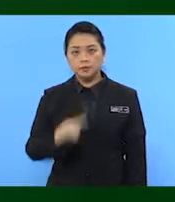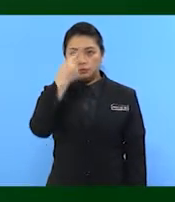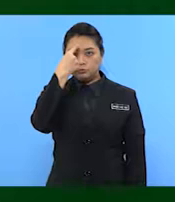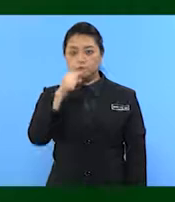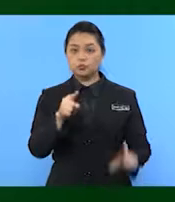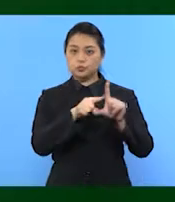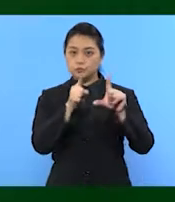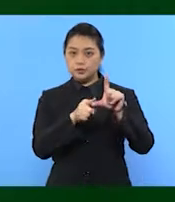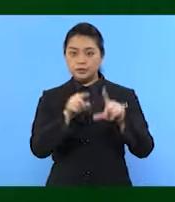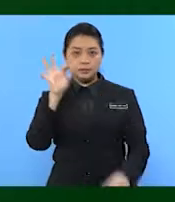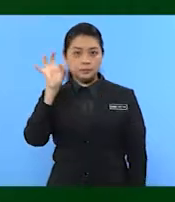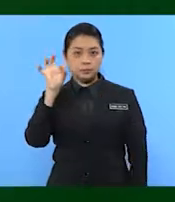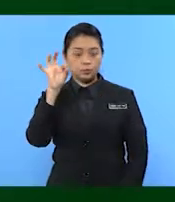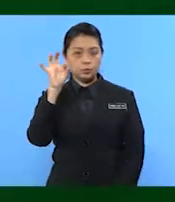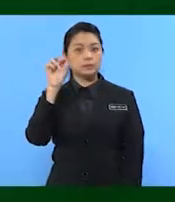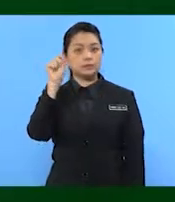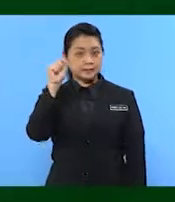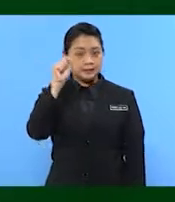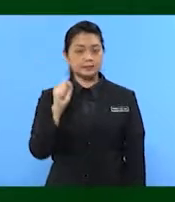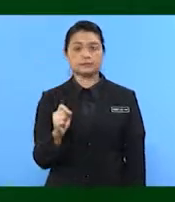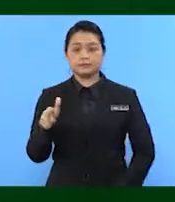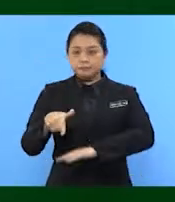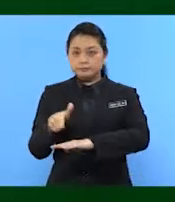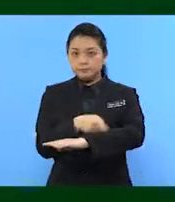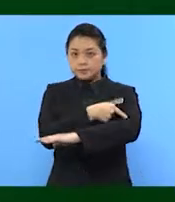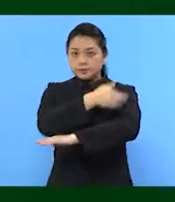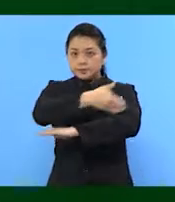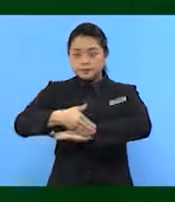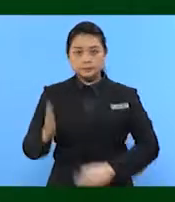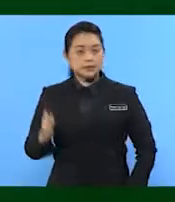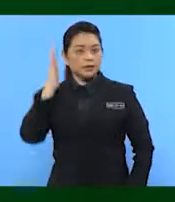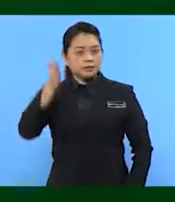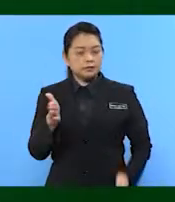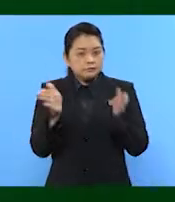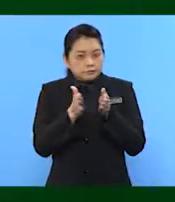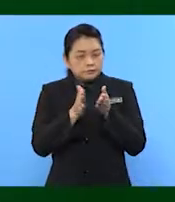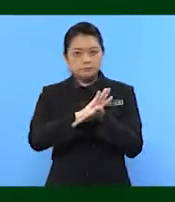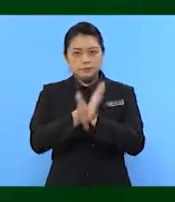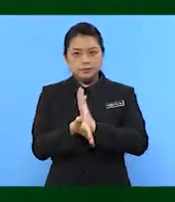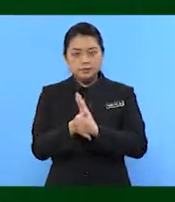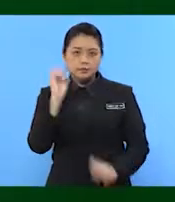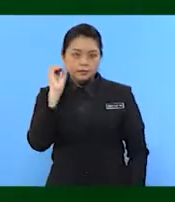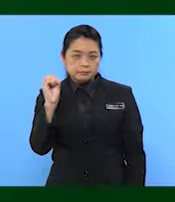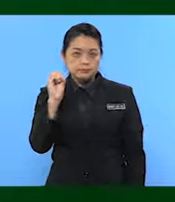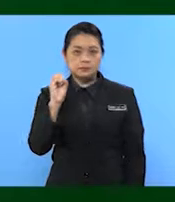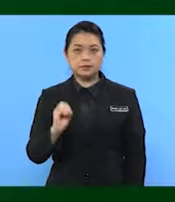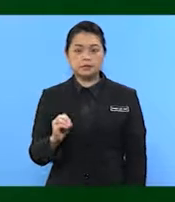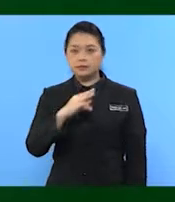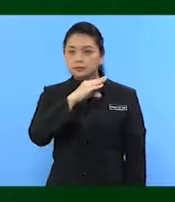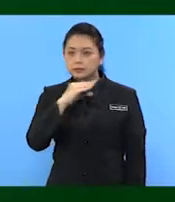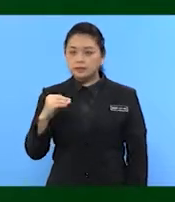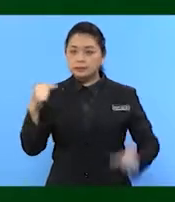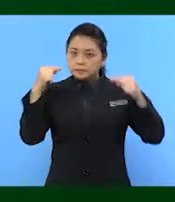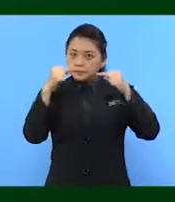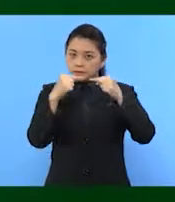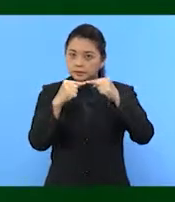Untuk sudut 90 darjah, panjang sisi bersebelahan akan mengecil menjadi sifar unit dan bertindih di